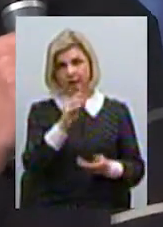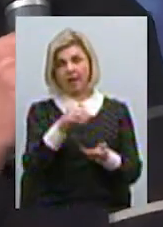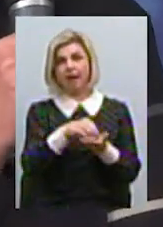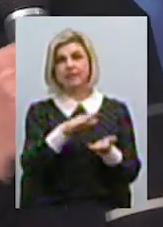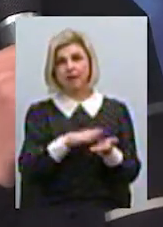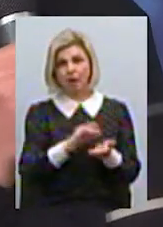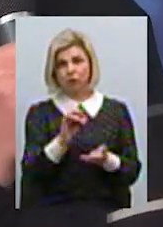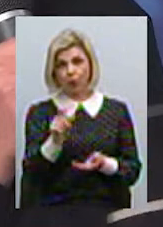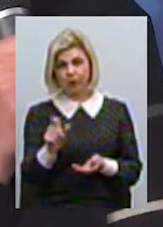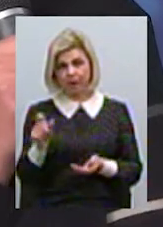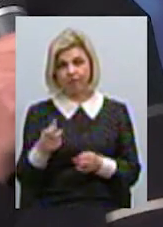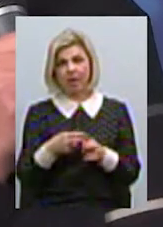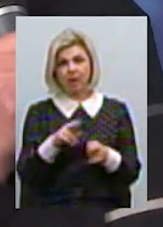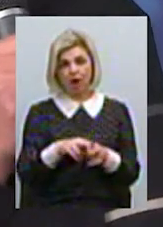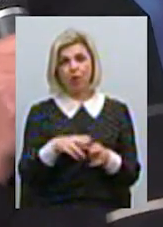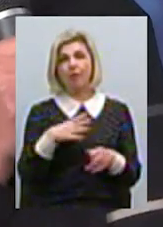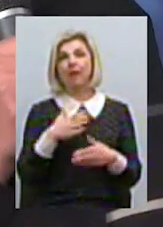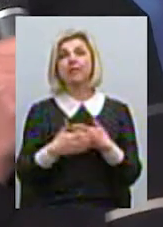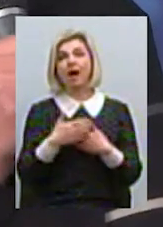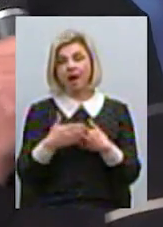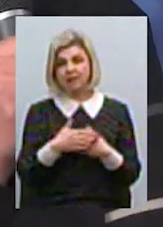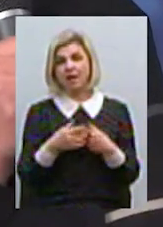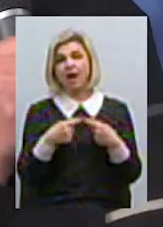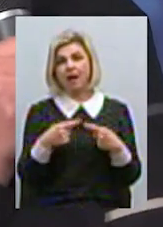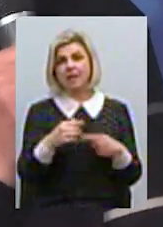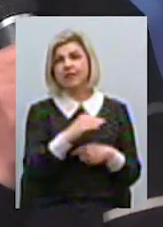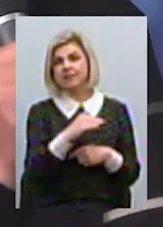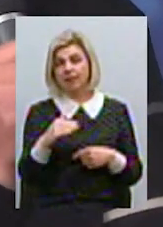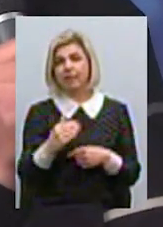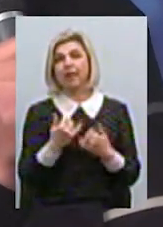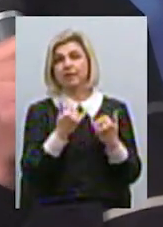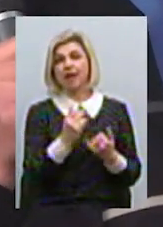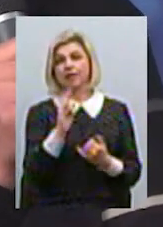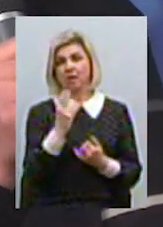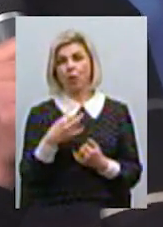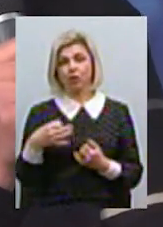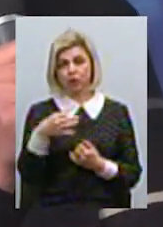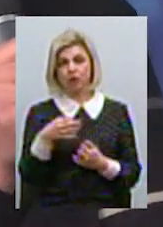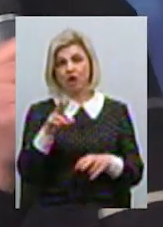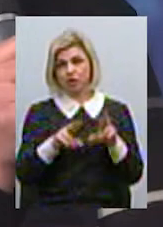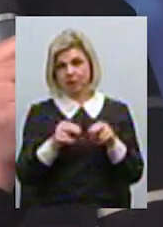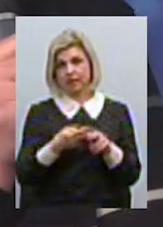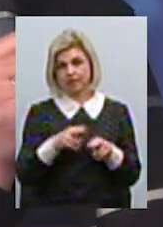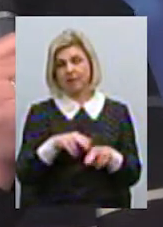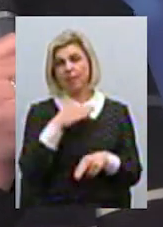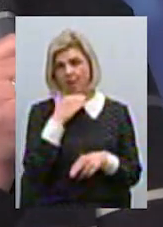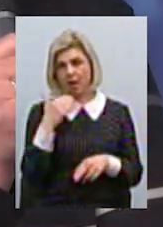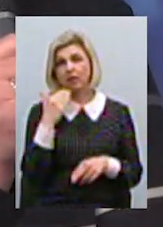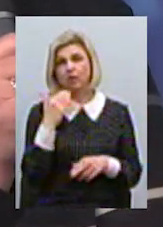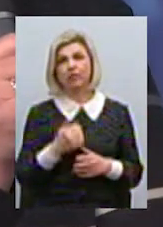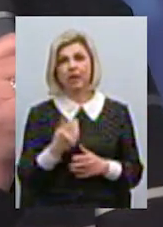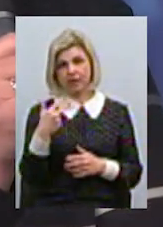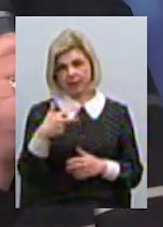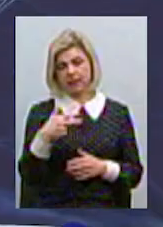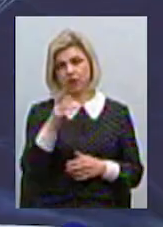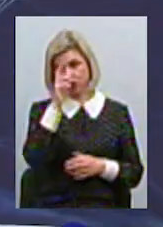реєстраторів, які понесли покарання різного ступеню для Миколаївщини, я вважаю, це багато, да? Забагато.